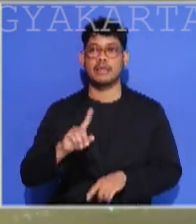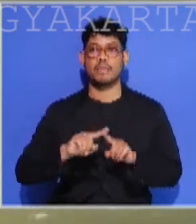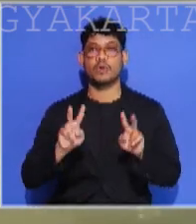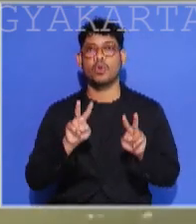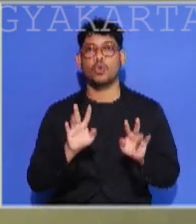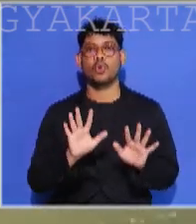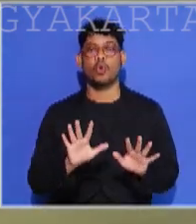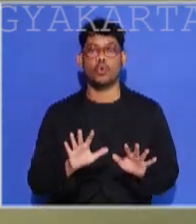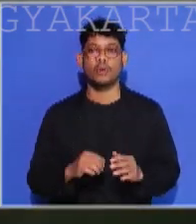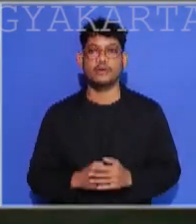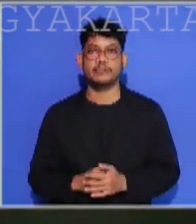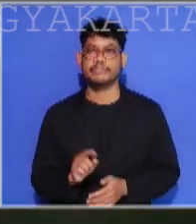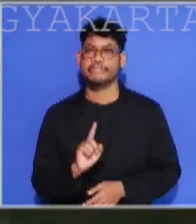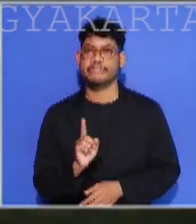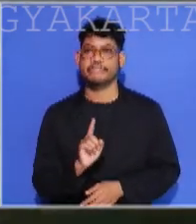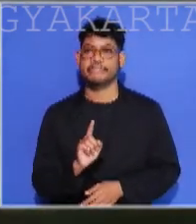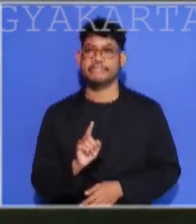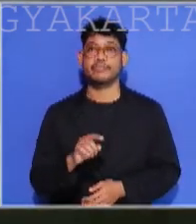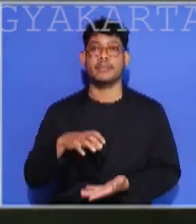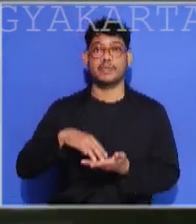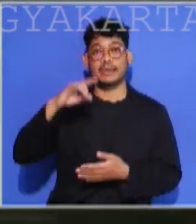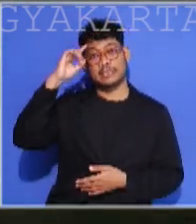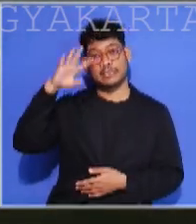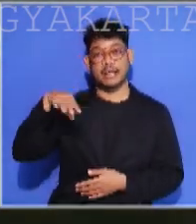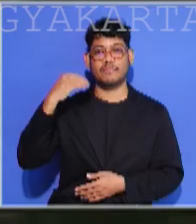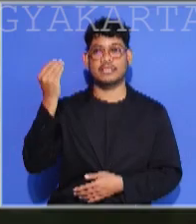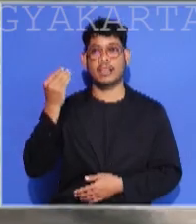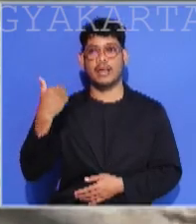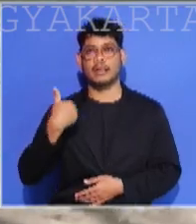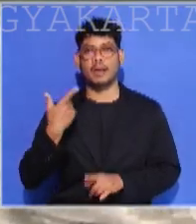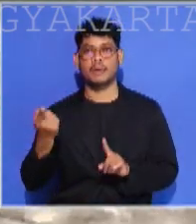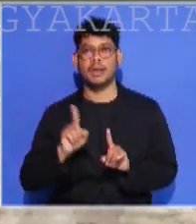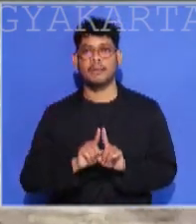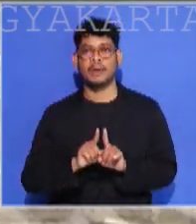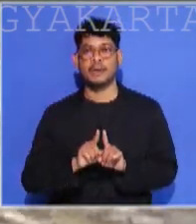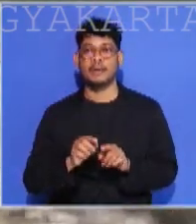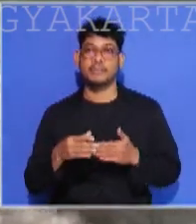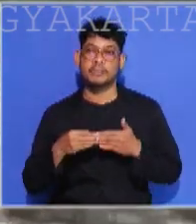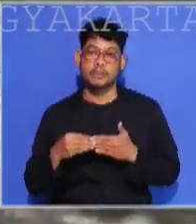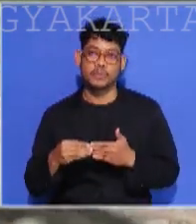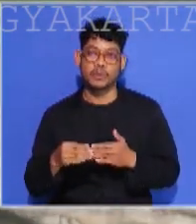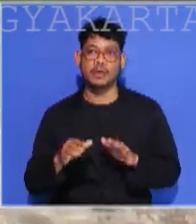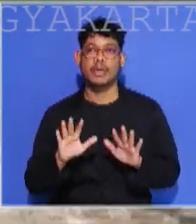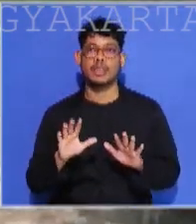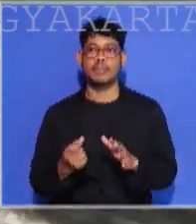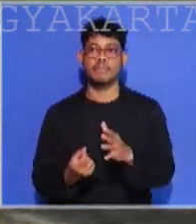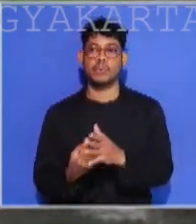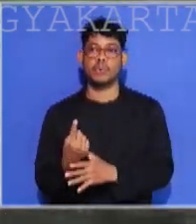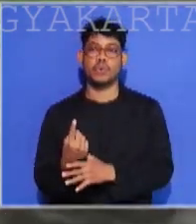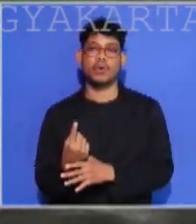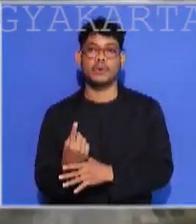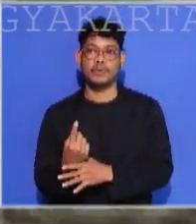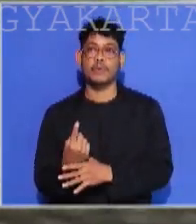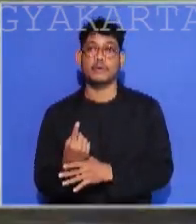nantinya terhadap desa wisata Banyu Aji dilakukan pendampingan dan upaya pembinaan sehingga akan berkembang lebih maju